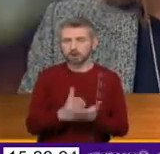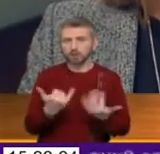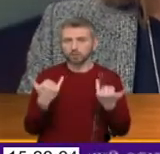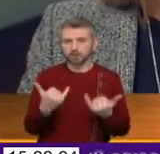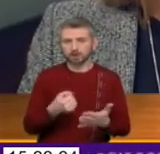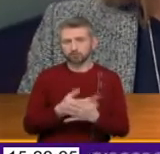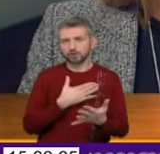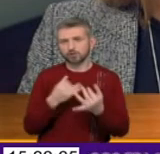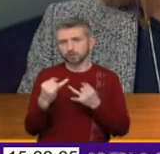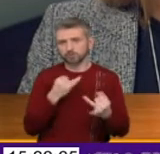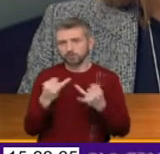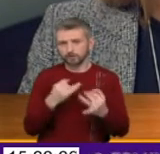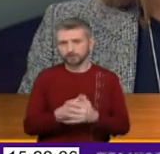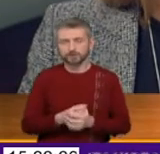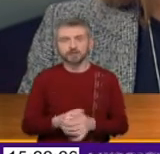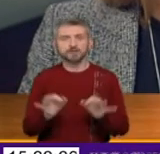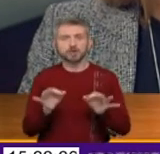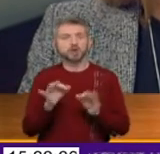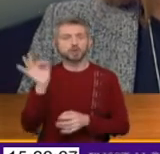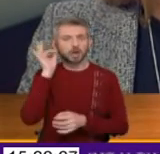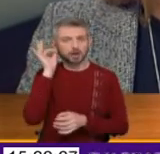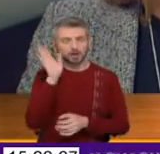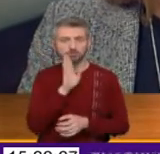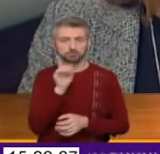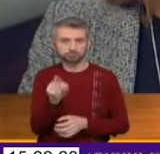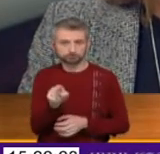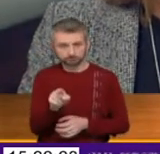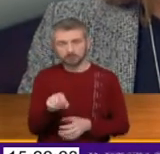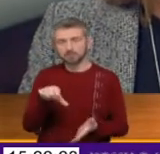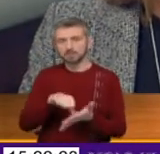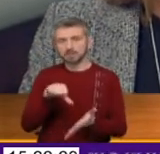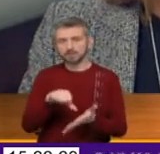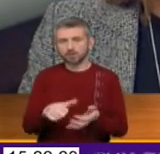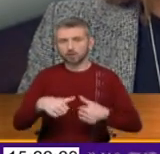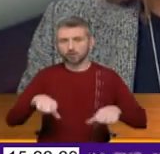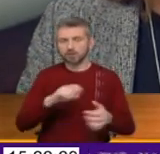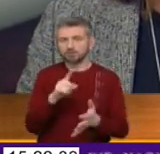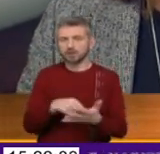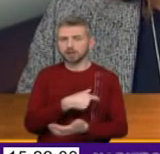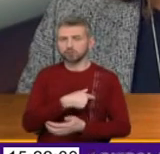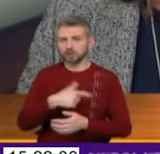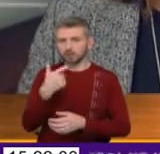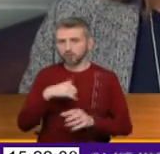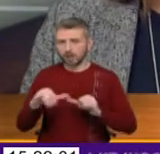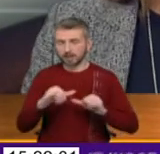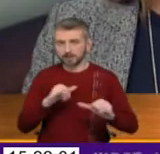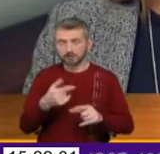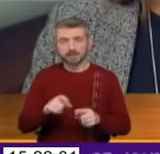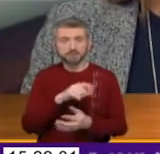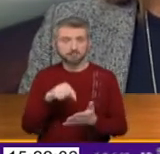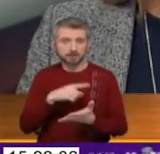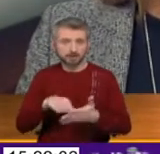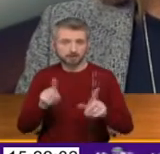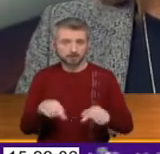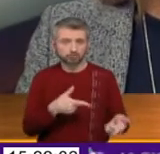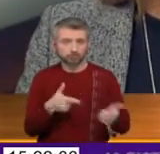до нашої прямоефірної дискусії. Звичайно, нагадаю, що пані Наталія є також представницею комісії з питань депутатської етики, тож на ці питання ми також